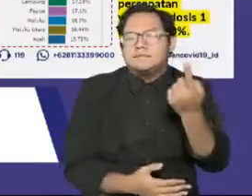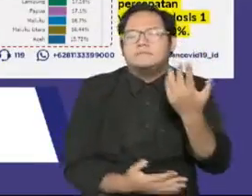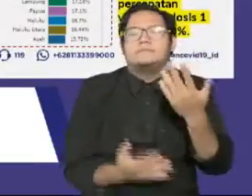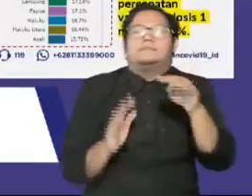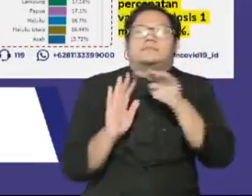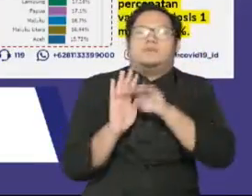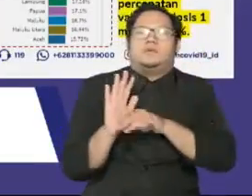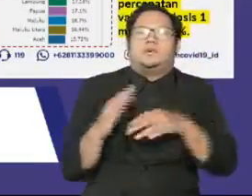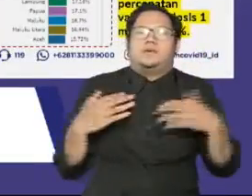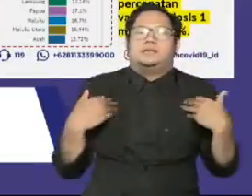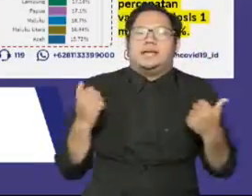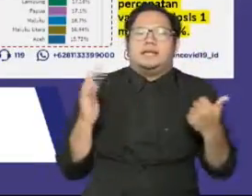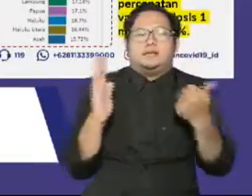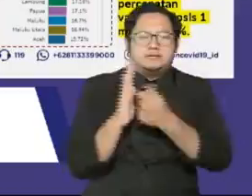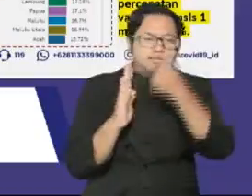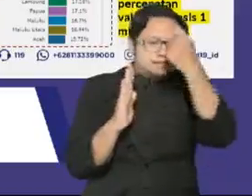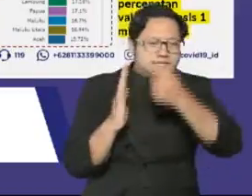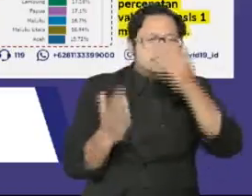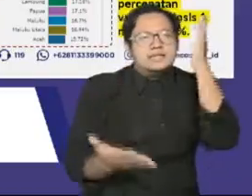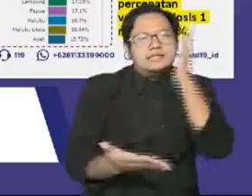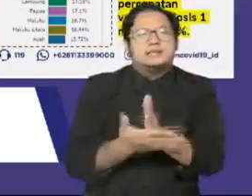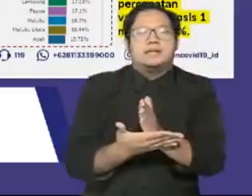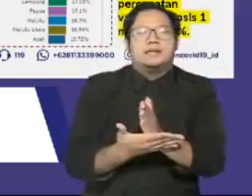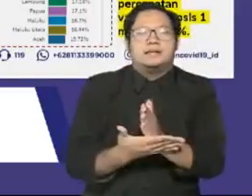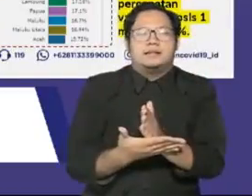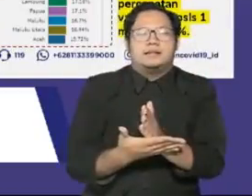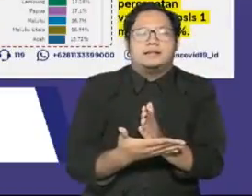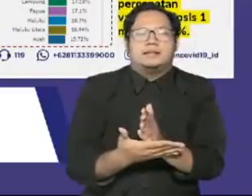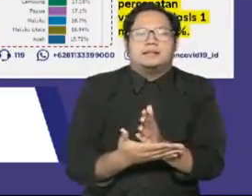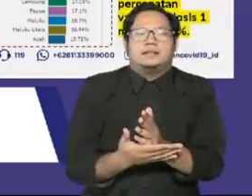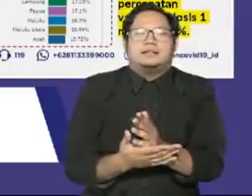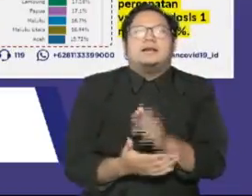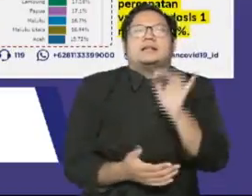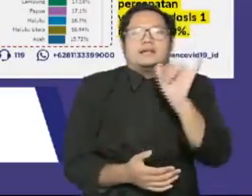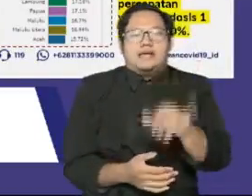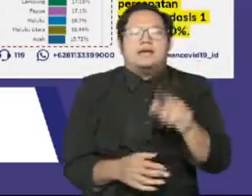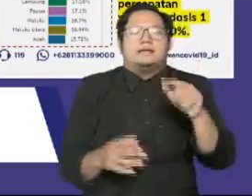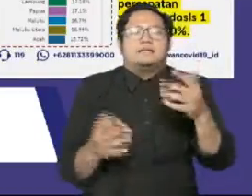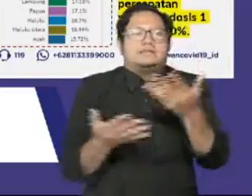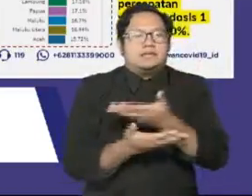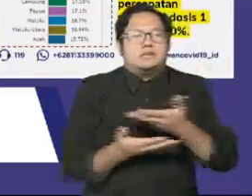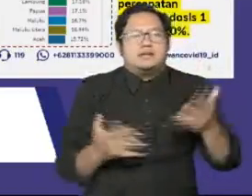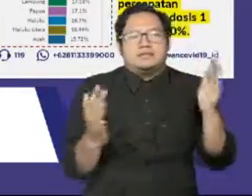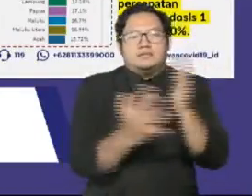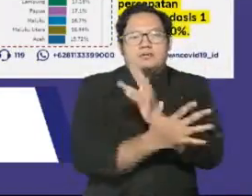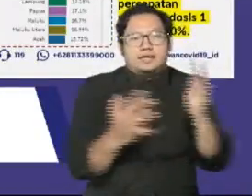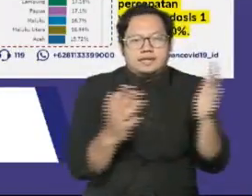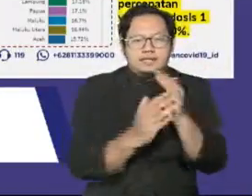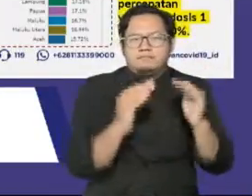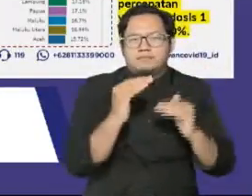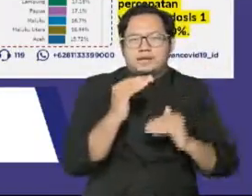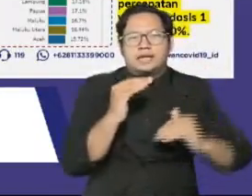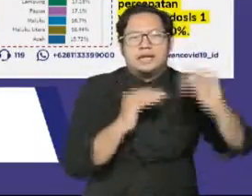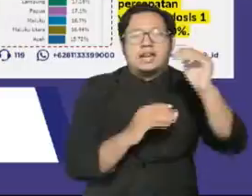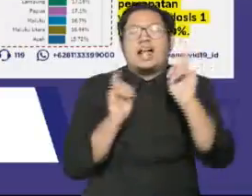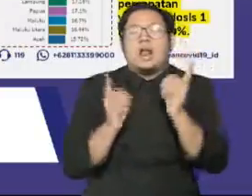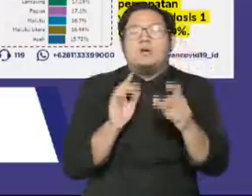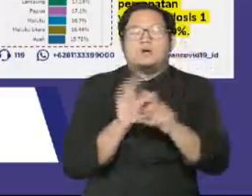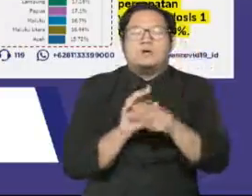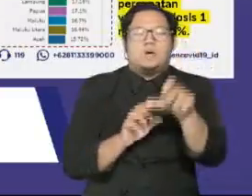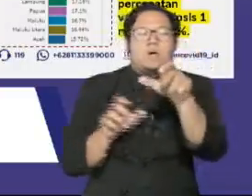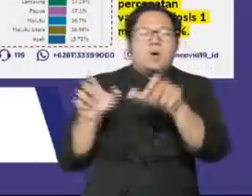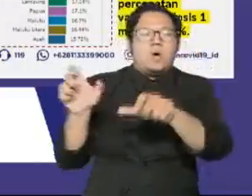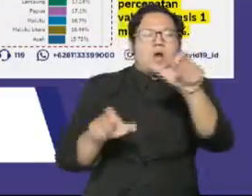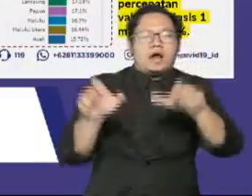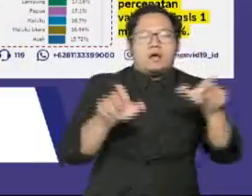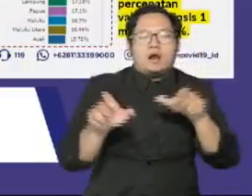disiplin protokol kesehatan terlebih di tengah aktivitas dan mobilitas yang semakin meningkat Jika setiap orang bertanggung